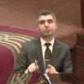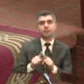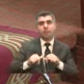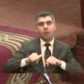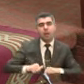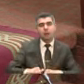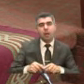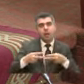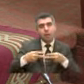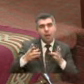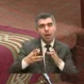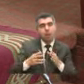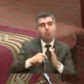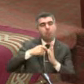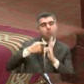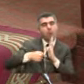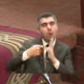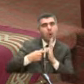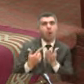على إطلاق مشاريع